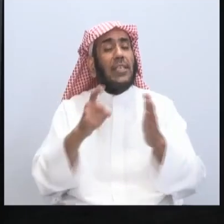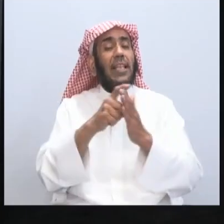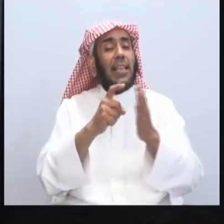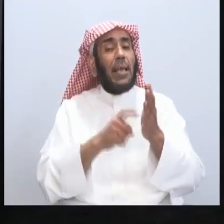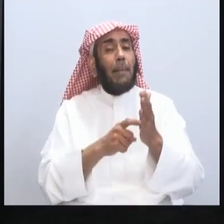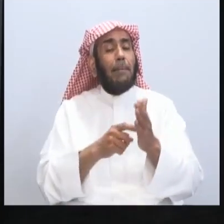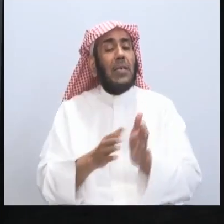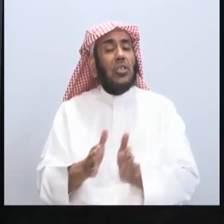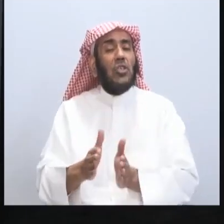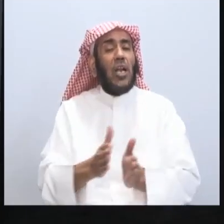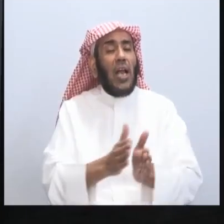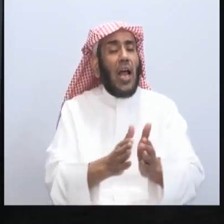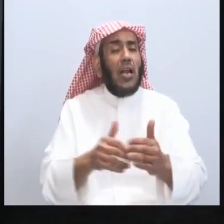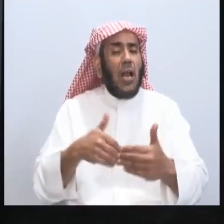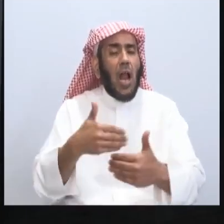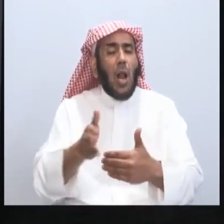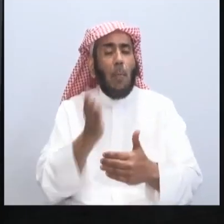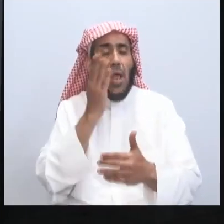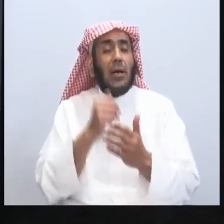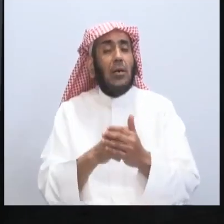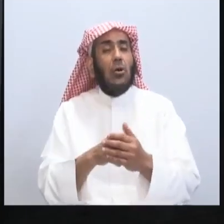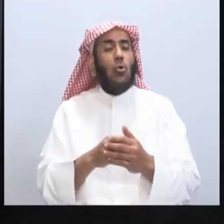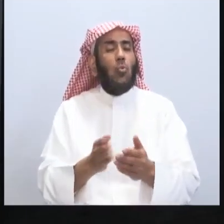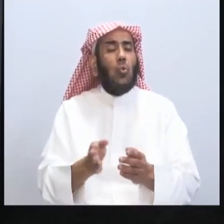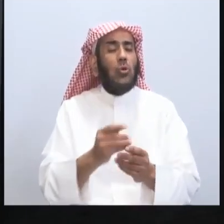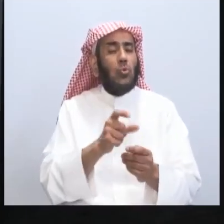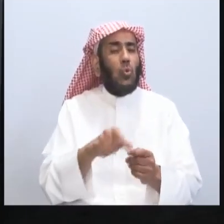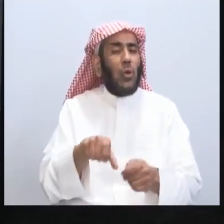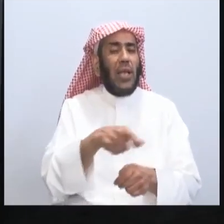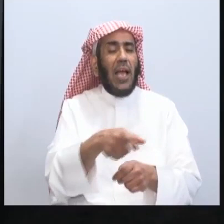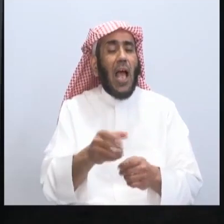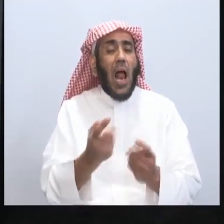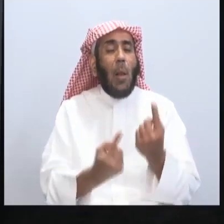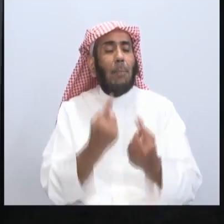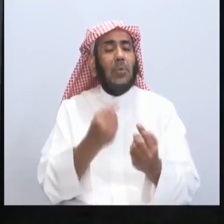لتنظيم جريان المياه وسقيا